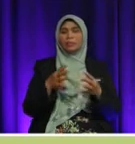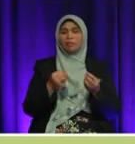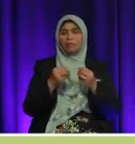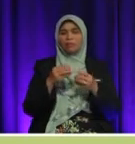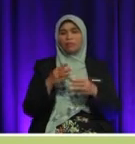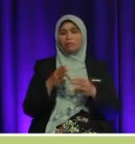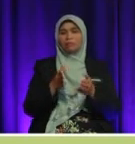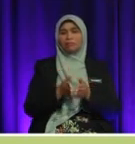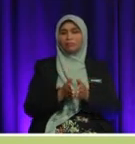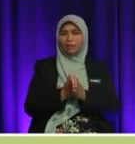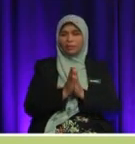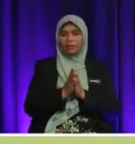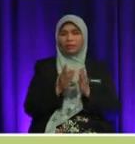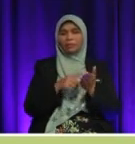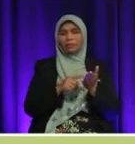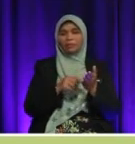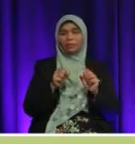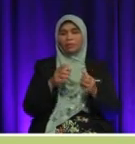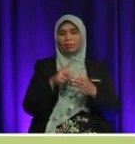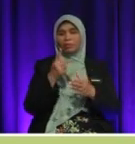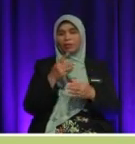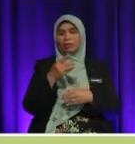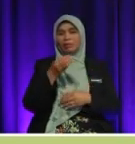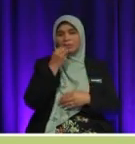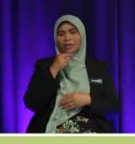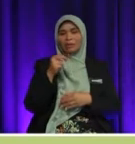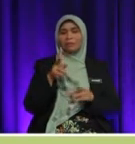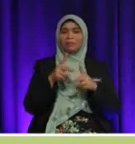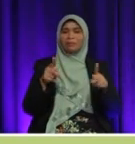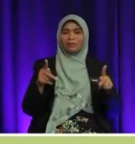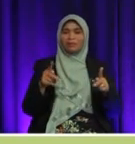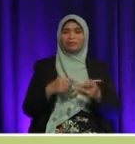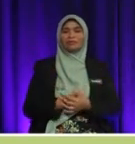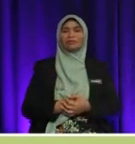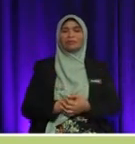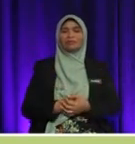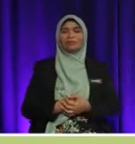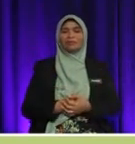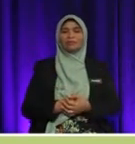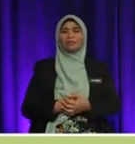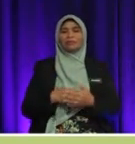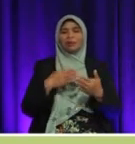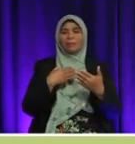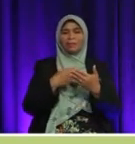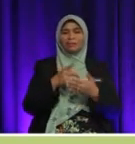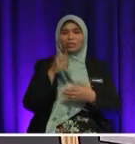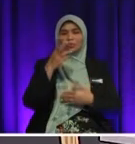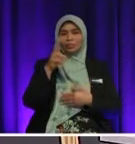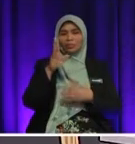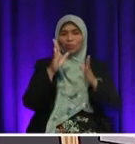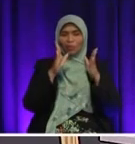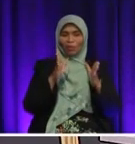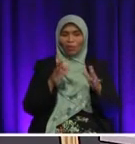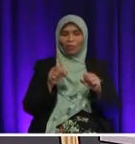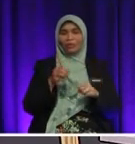keluarkan makanan yang pelbagai. Apa-apa, cikgu? Apa-apa saja. Oh. Boleh menghidang sampai 1,000 orang. Okey.